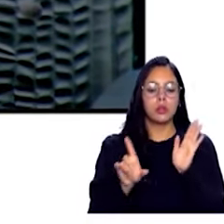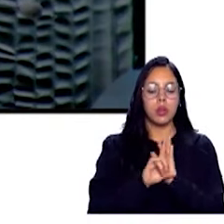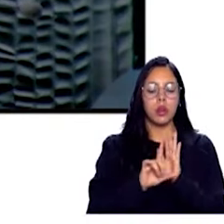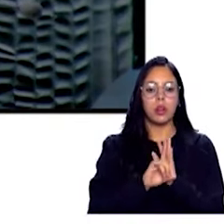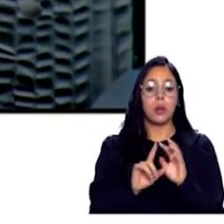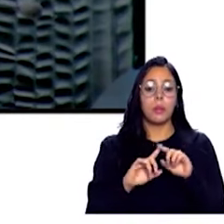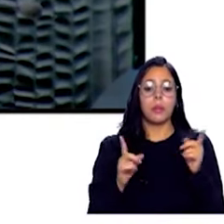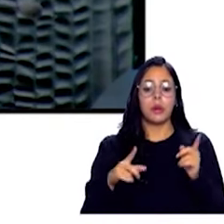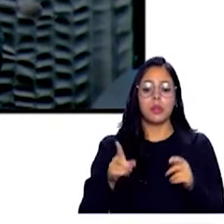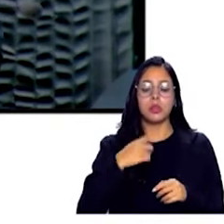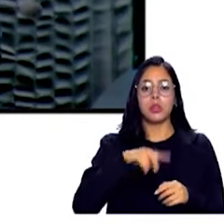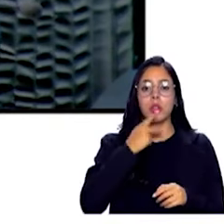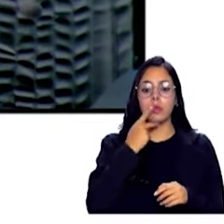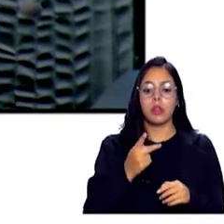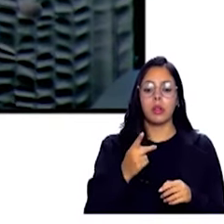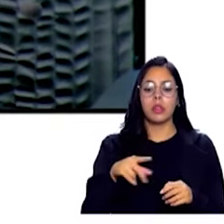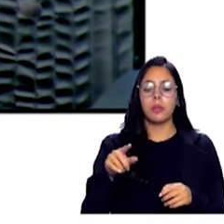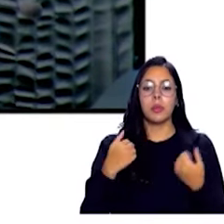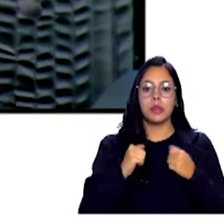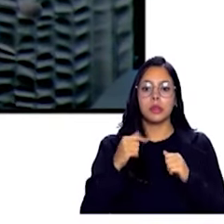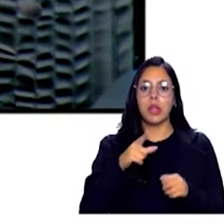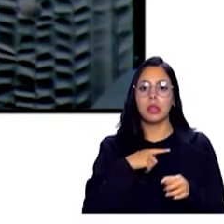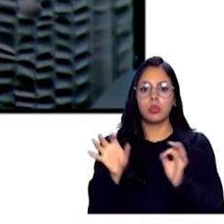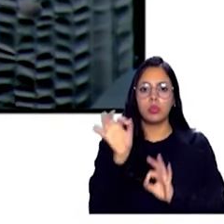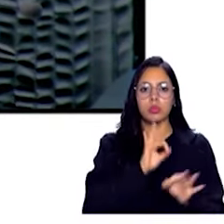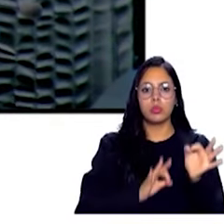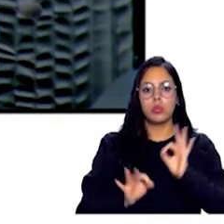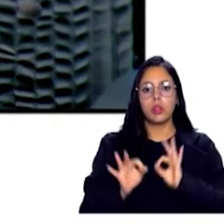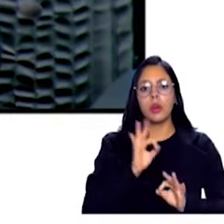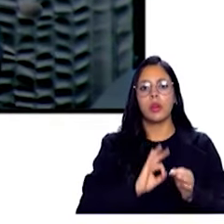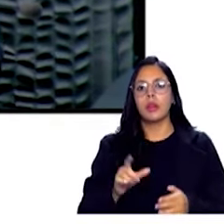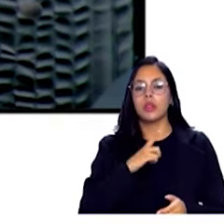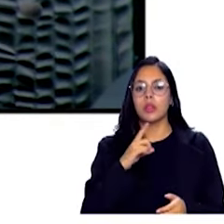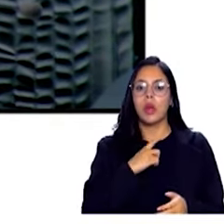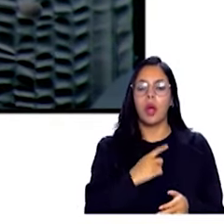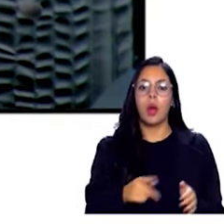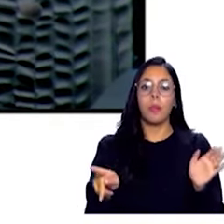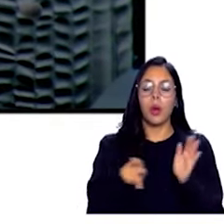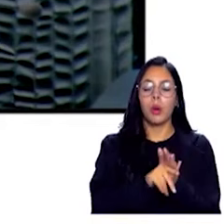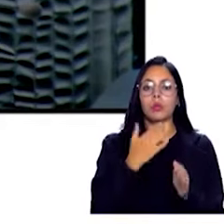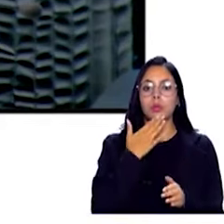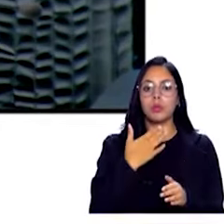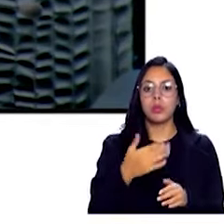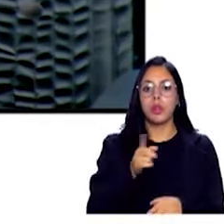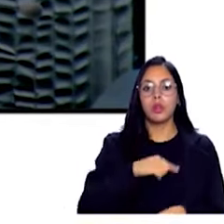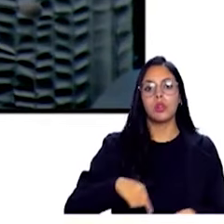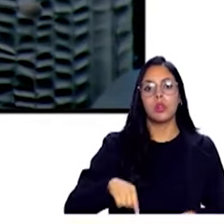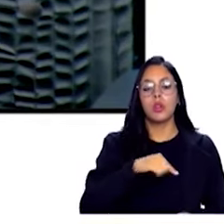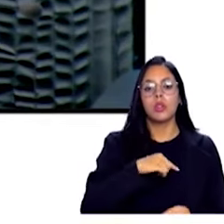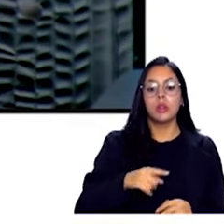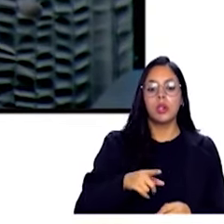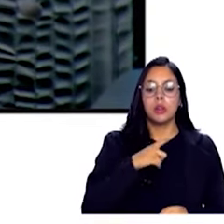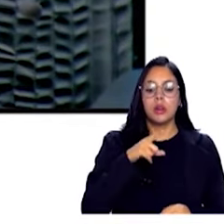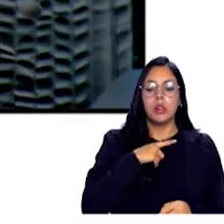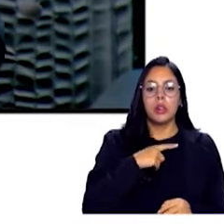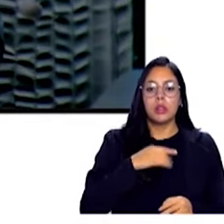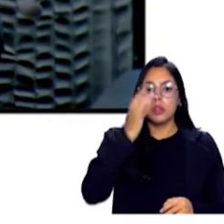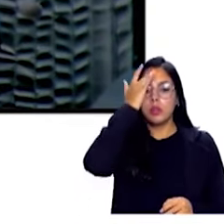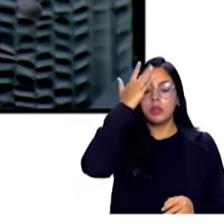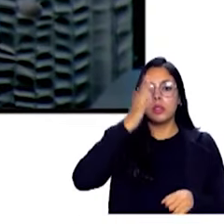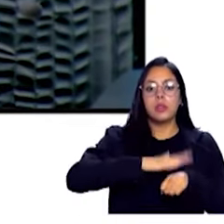écriture Pour faciliter le juge le travail Du juge de cassation un mot sur ce